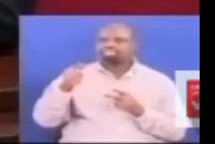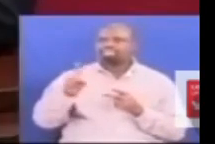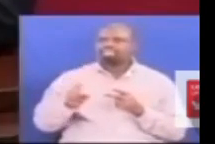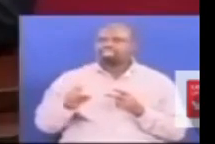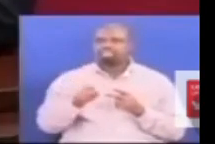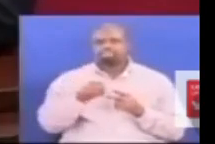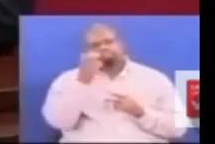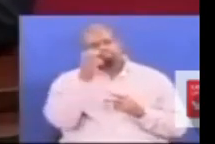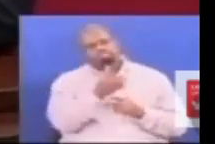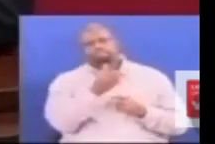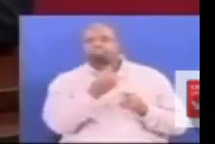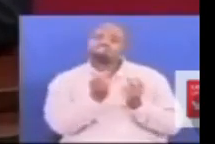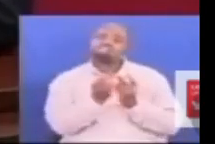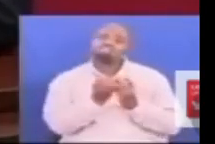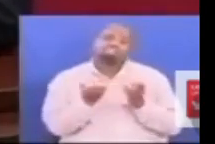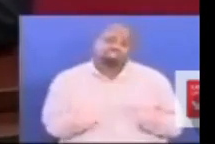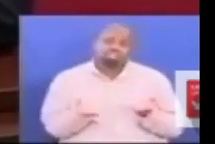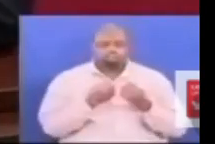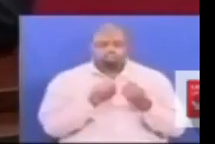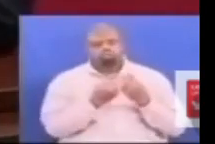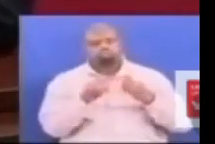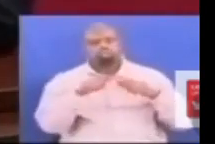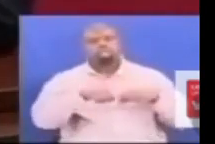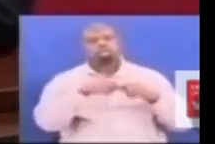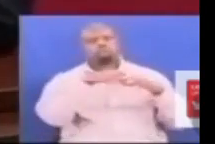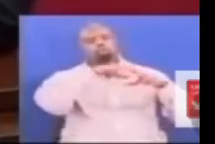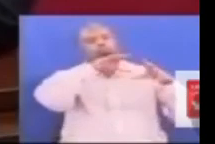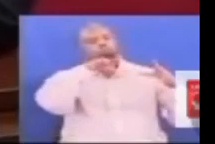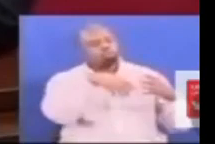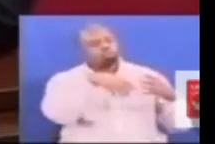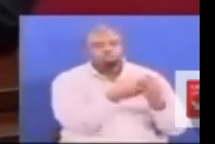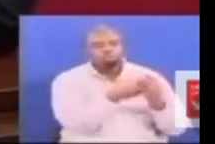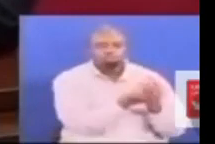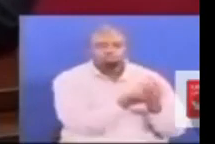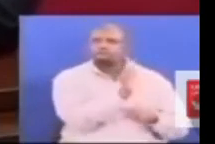risasi pia. Kwa hiyo tuyazungumze haya kwa ujumla wake,